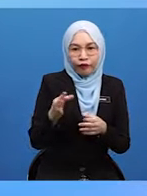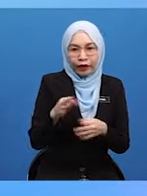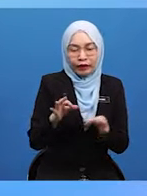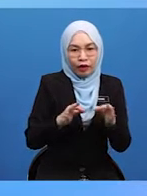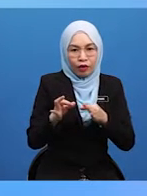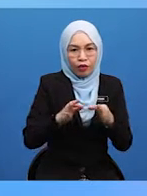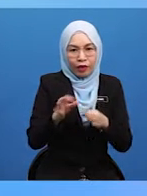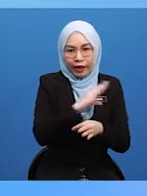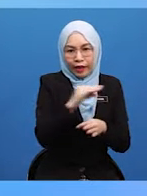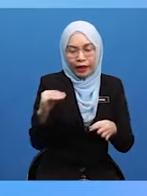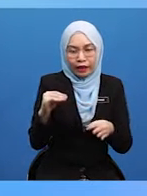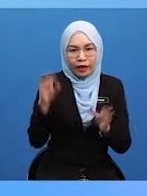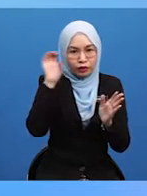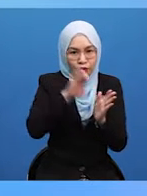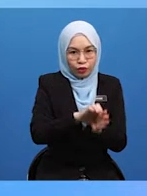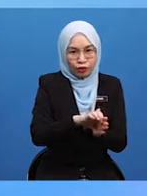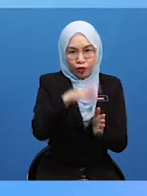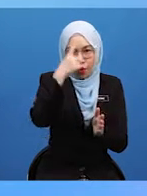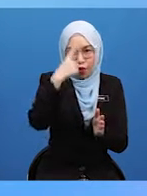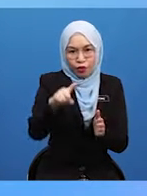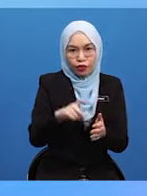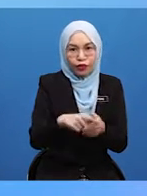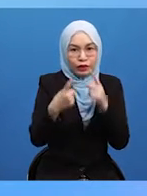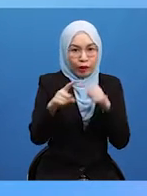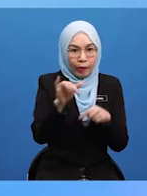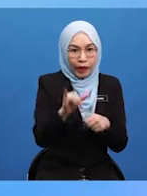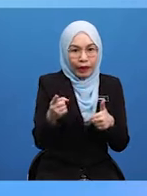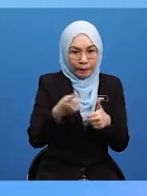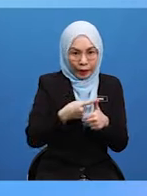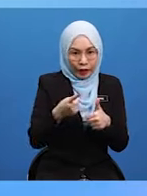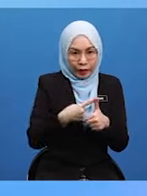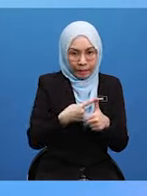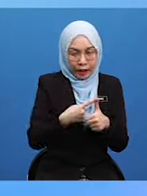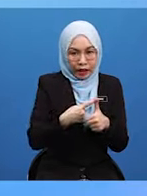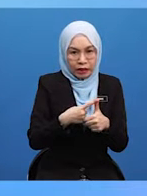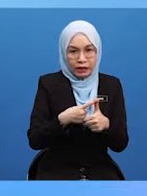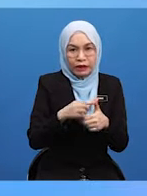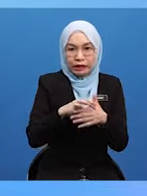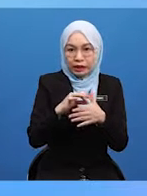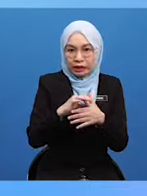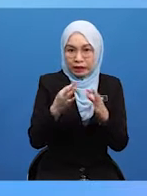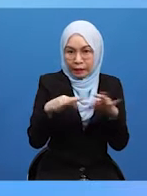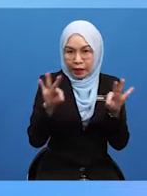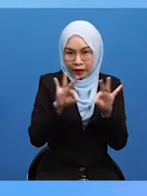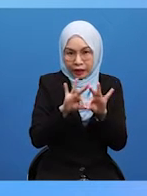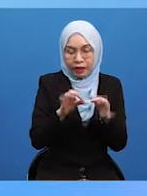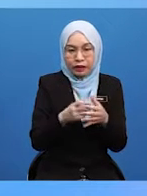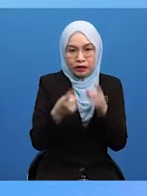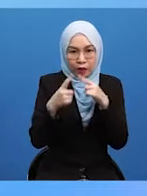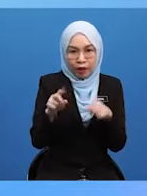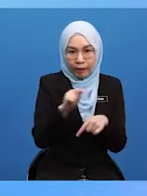contoh. Untuk fakta yang pertama, iaitu dari segi ekonomi, cikgu